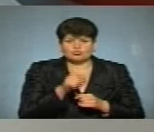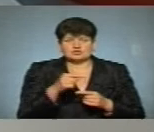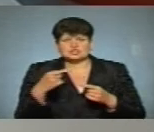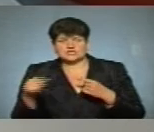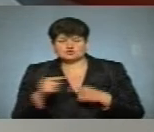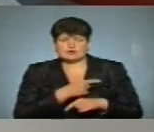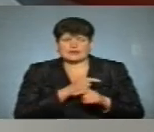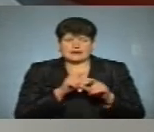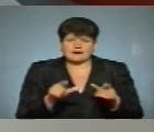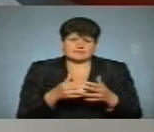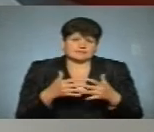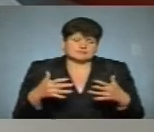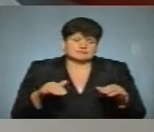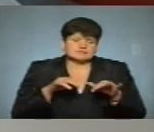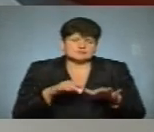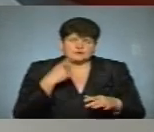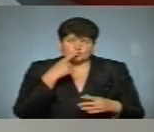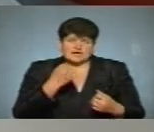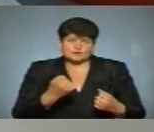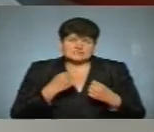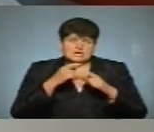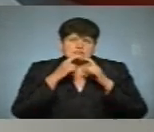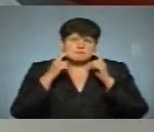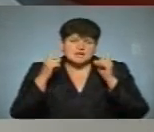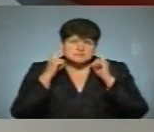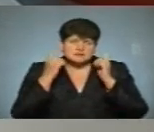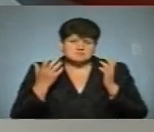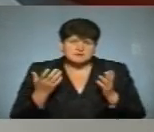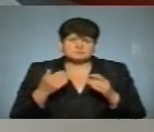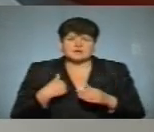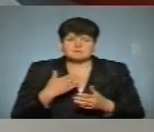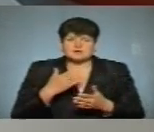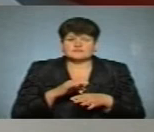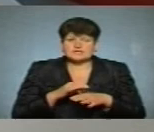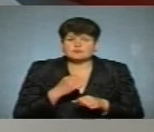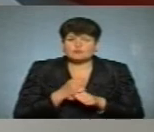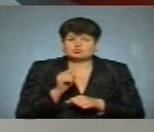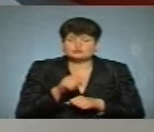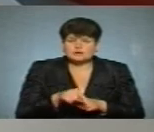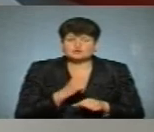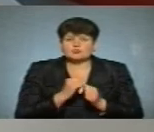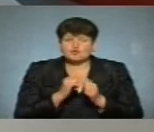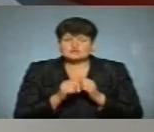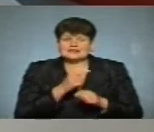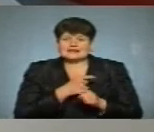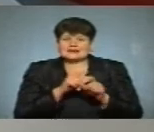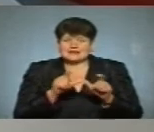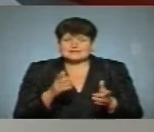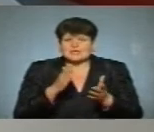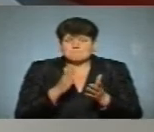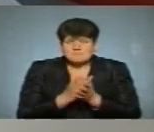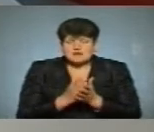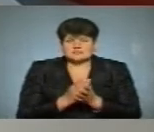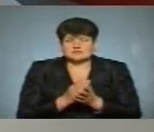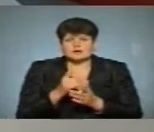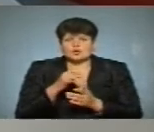лікарні відповідними засобами індивідуального захисту, масками. І ми ведемо роботу так, щоб кожна лікарня мала як мінімум